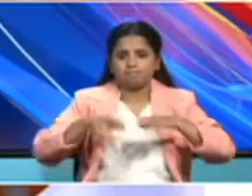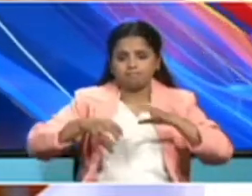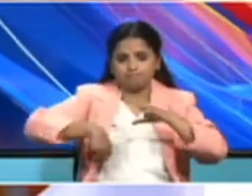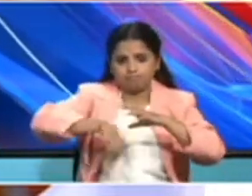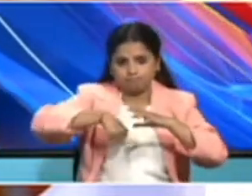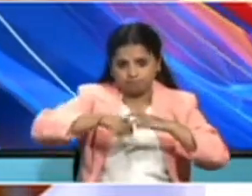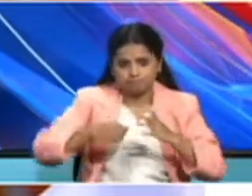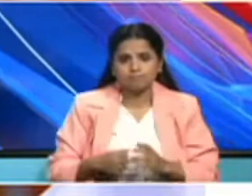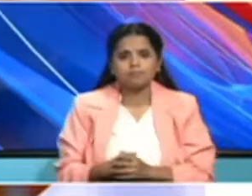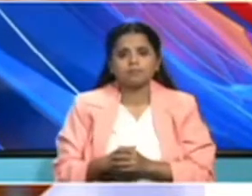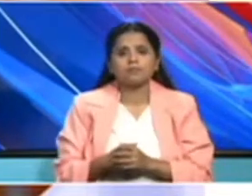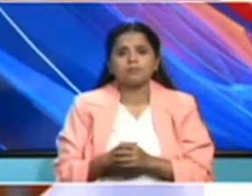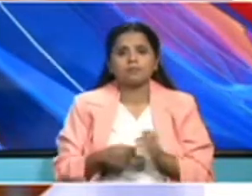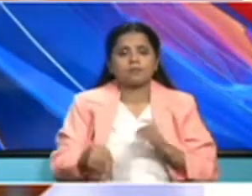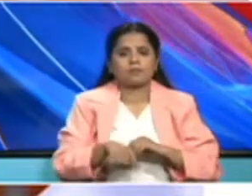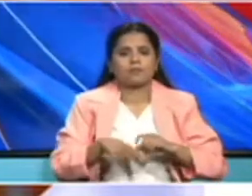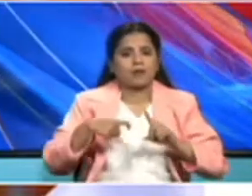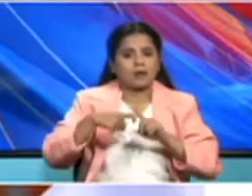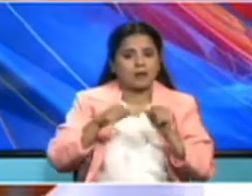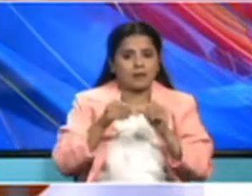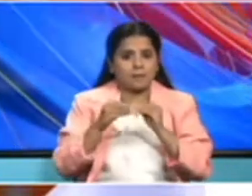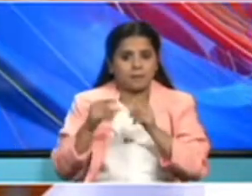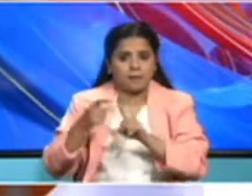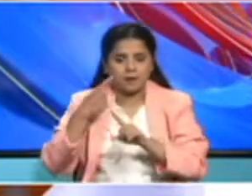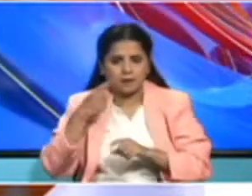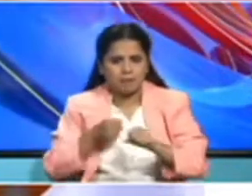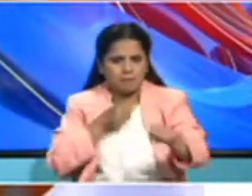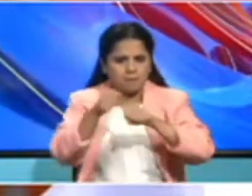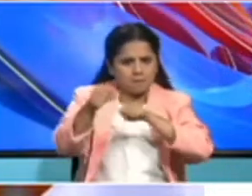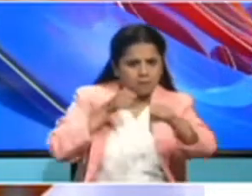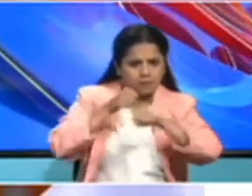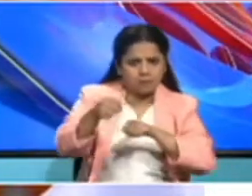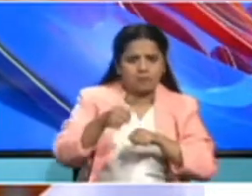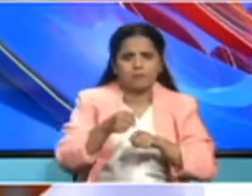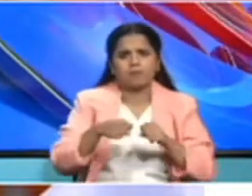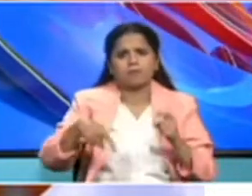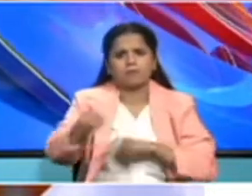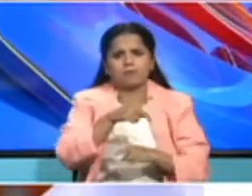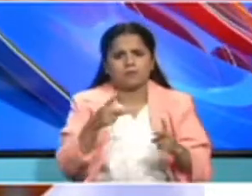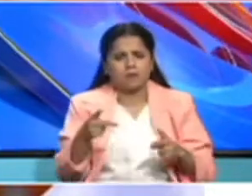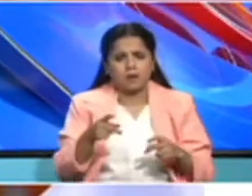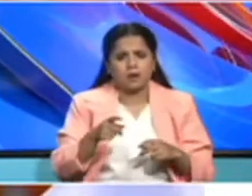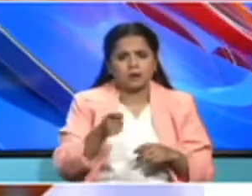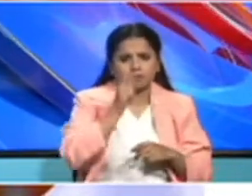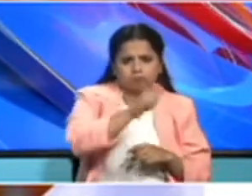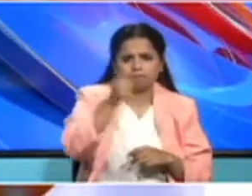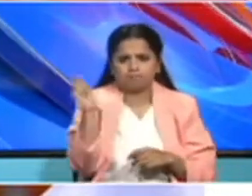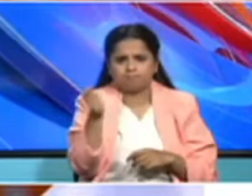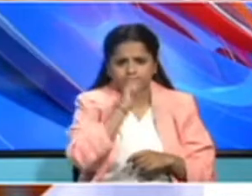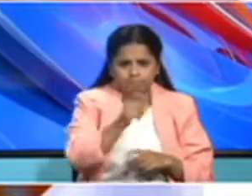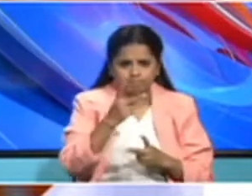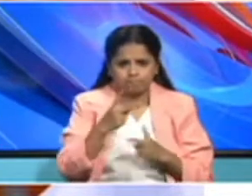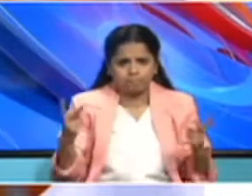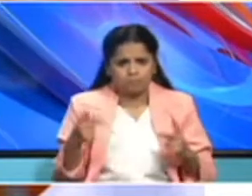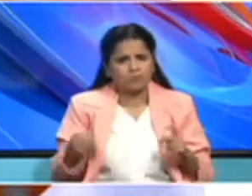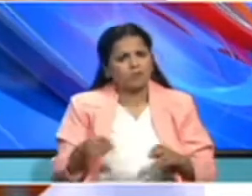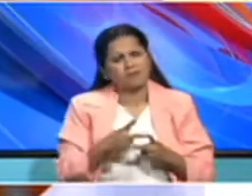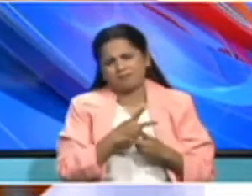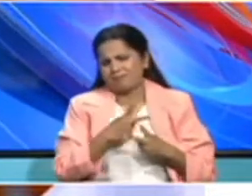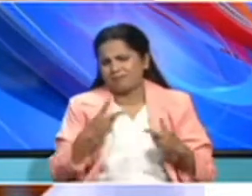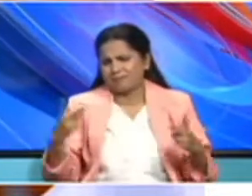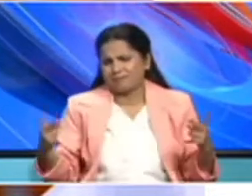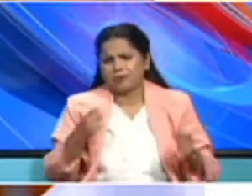बास्केटबॉल, कबड्डी, बॉक्सिंग और लॉन टेनिस जैसे